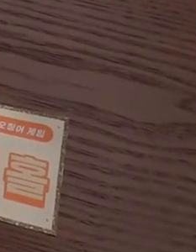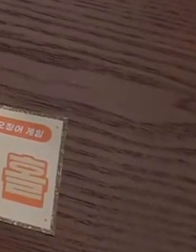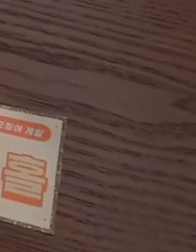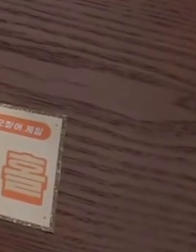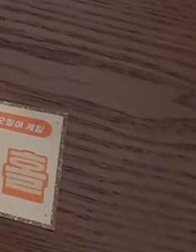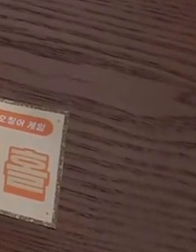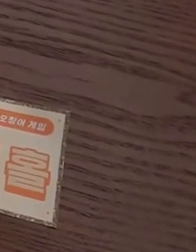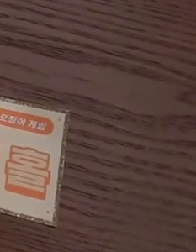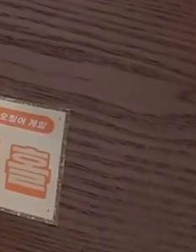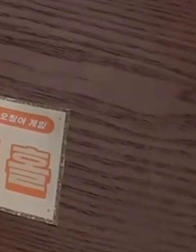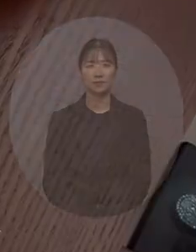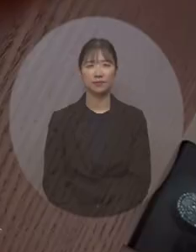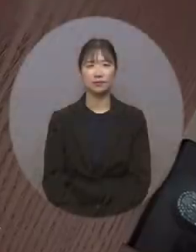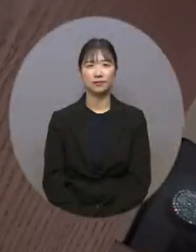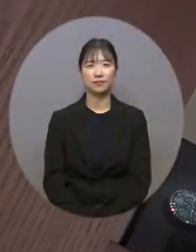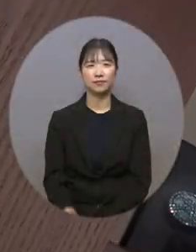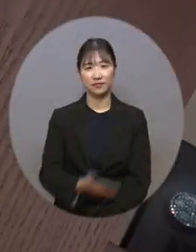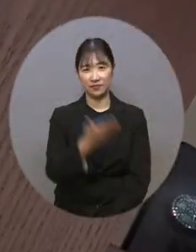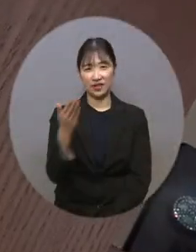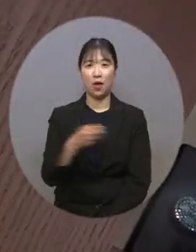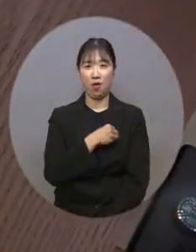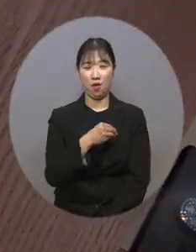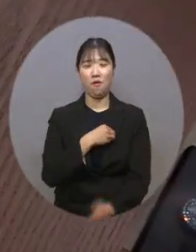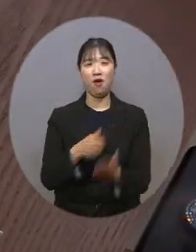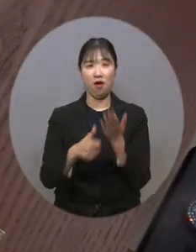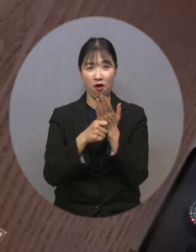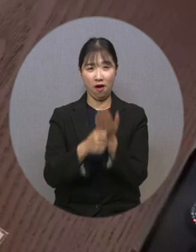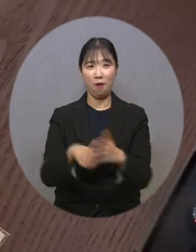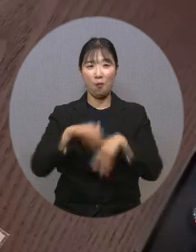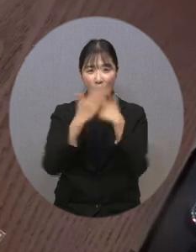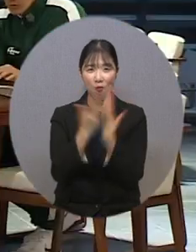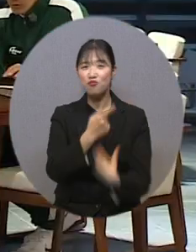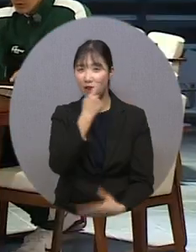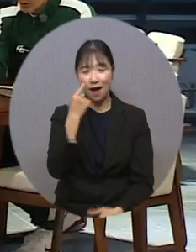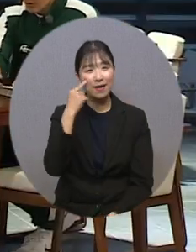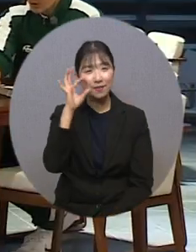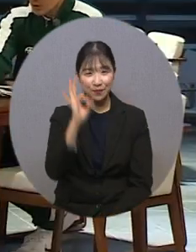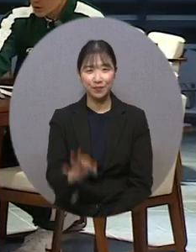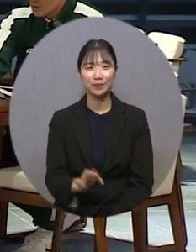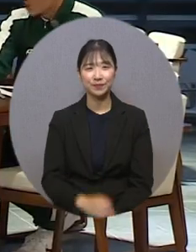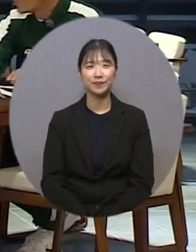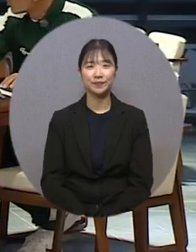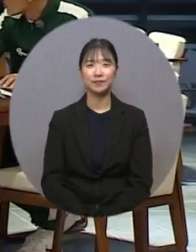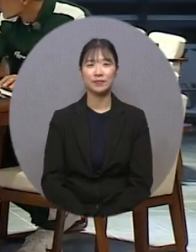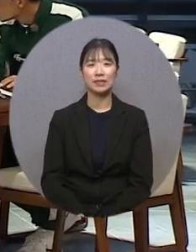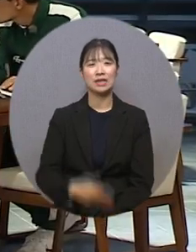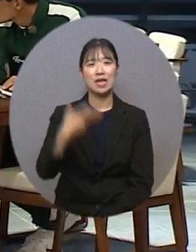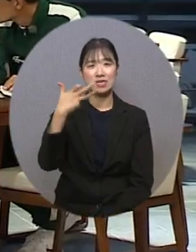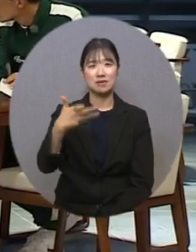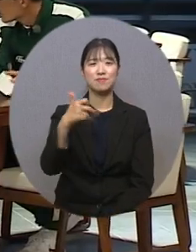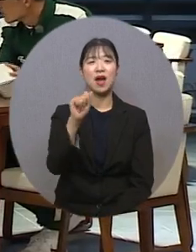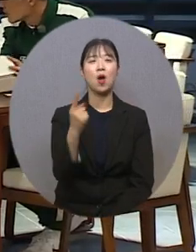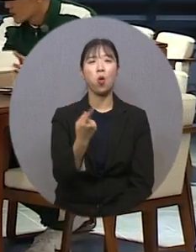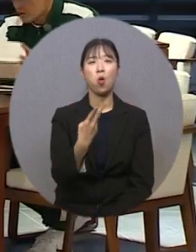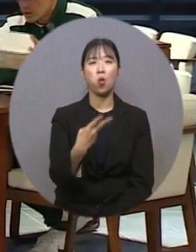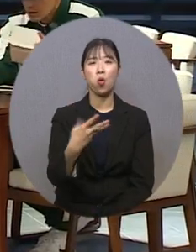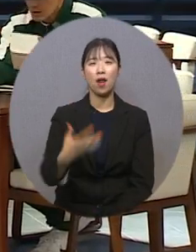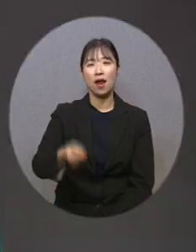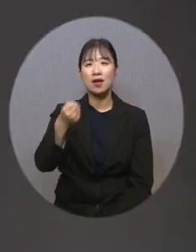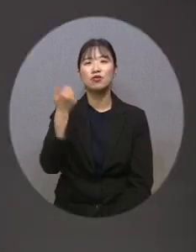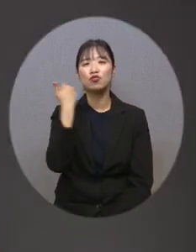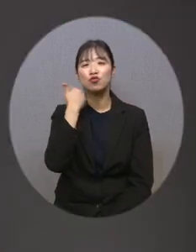지금부터 여러분들이 갖고 계신 회원권 모두를 확인하겠습니다. 먼저 18번을 갖고 계신 분